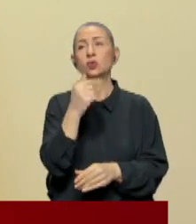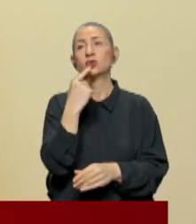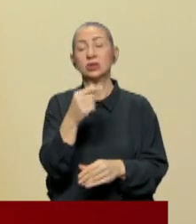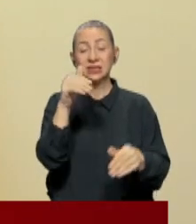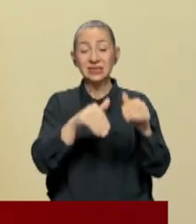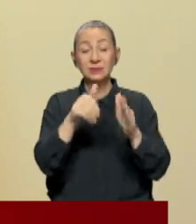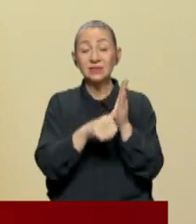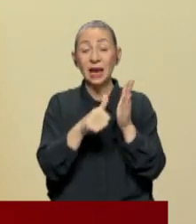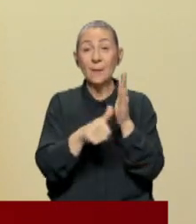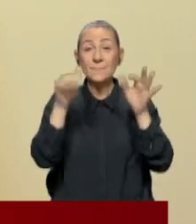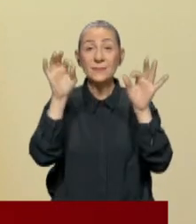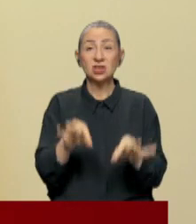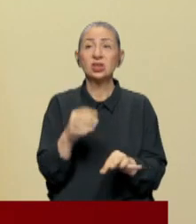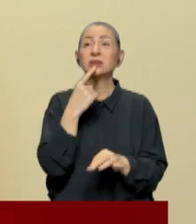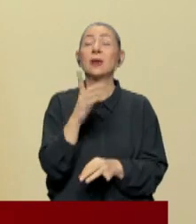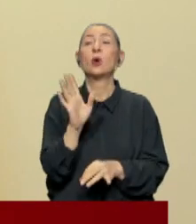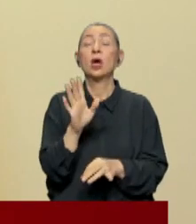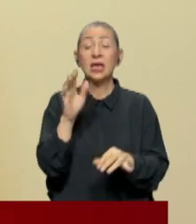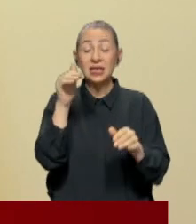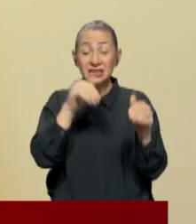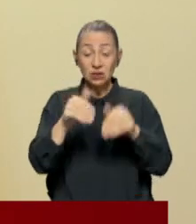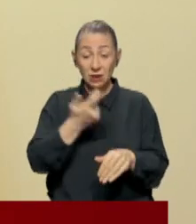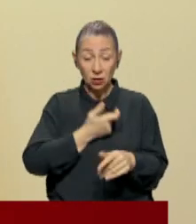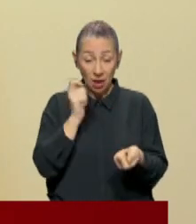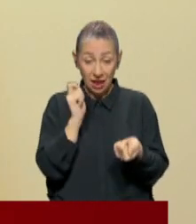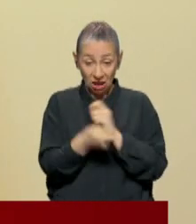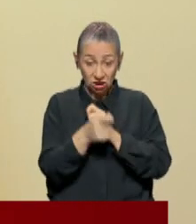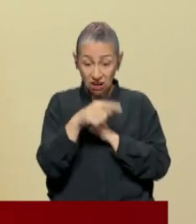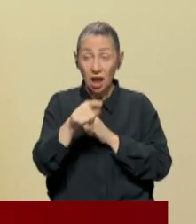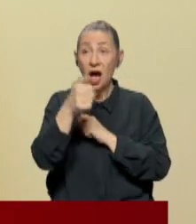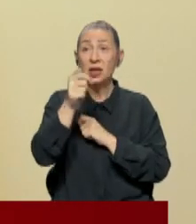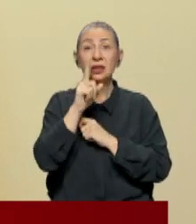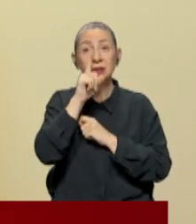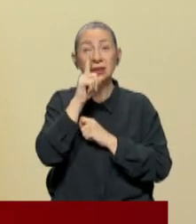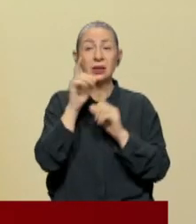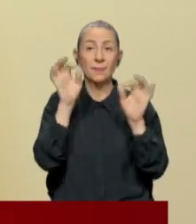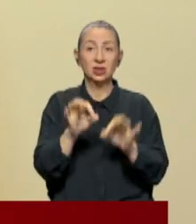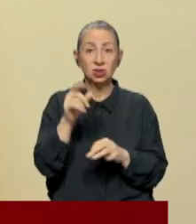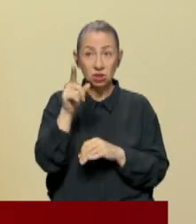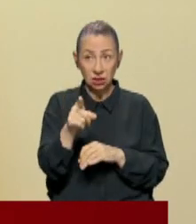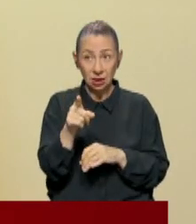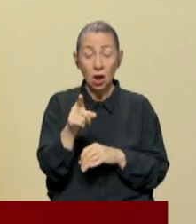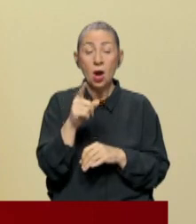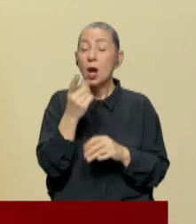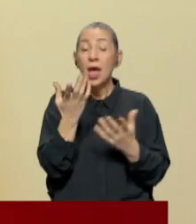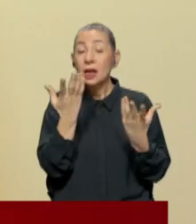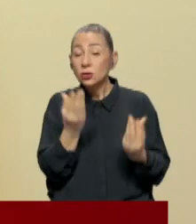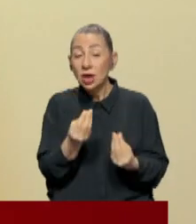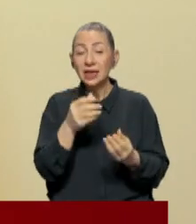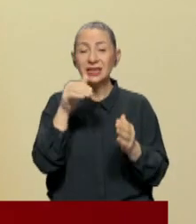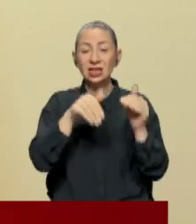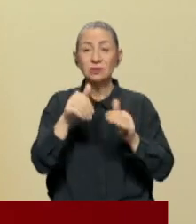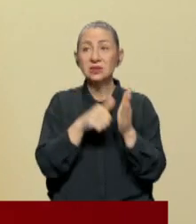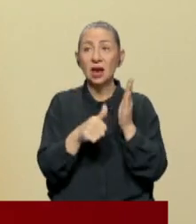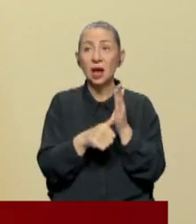Yani seçim takviminin başlangıcıdır demiyor. Seçim kanununda yapılan değişiklikler de 6 Nisan'da yürürlüğe girmişti. Öngörülen seçim tarihi